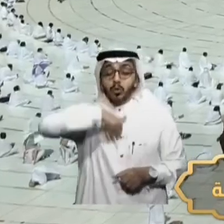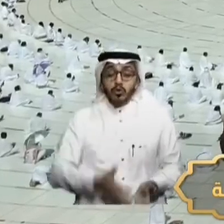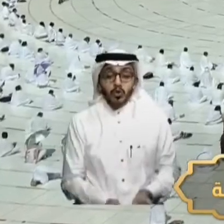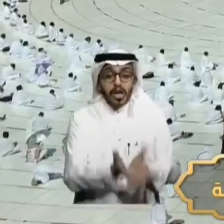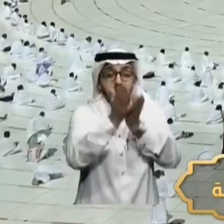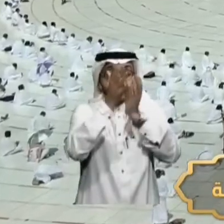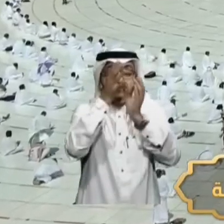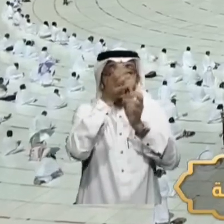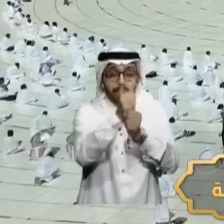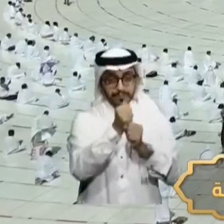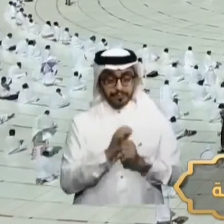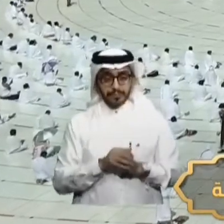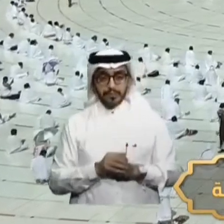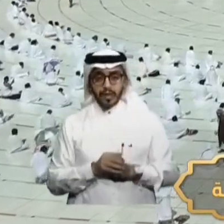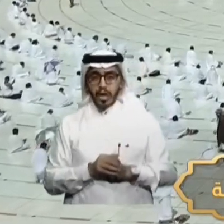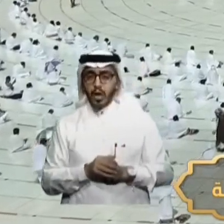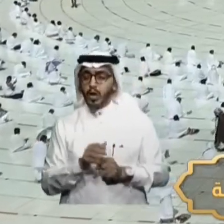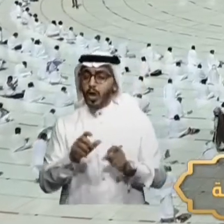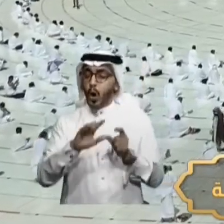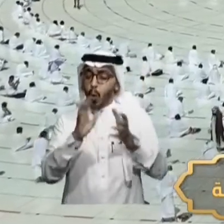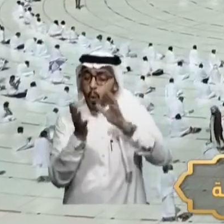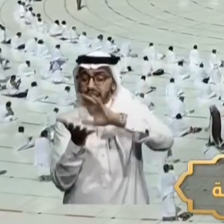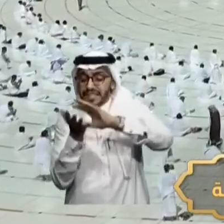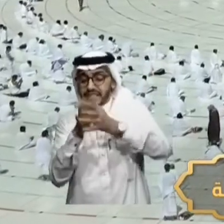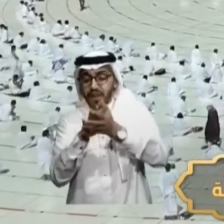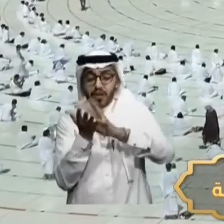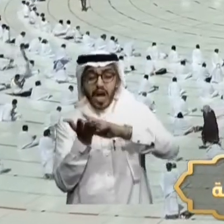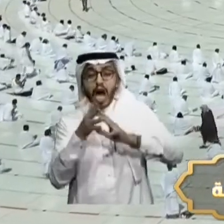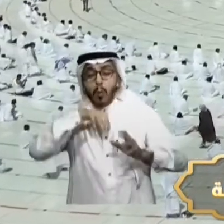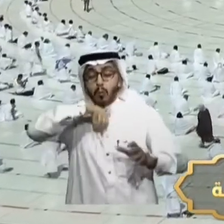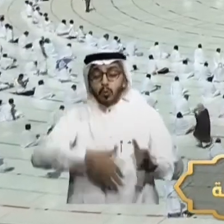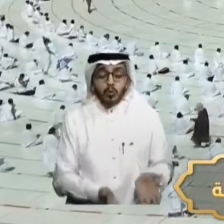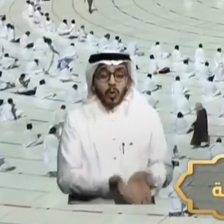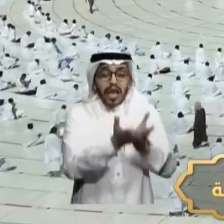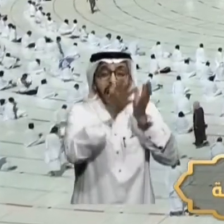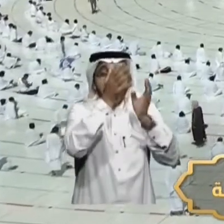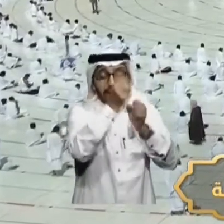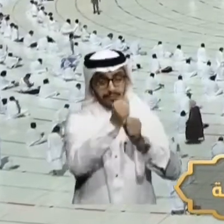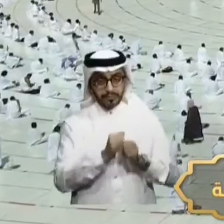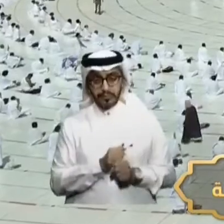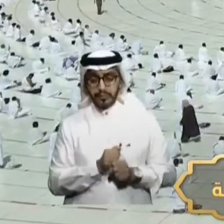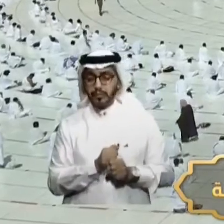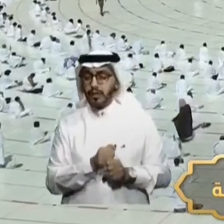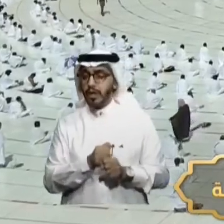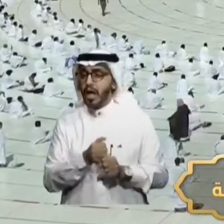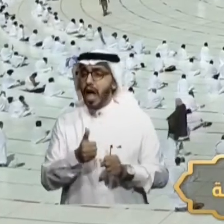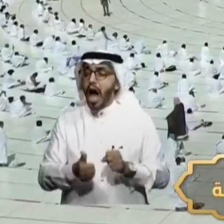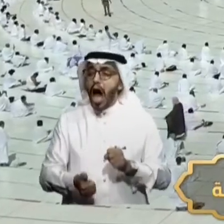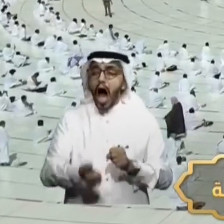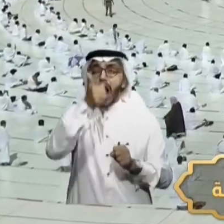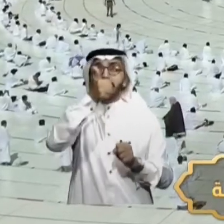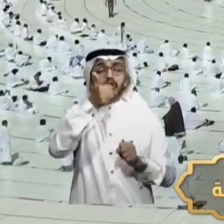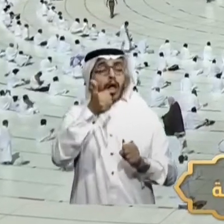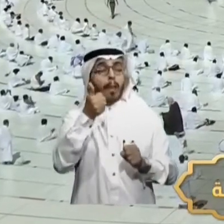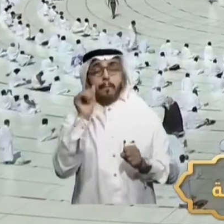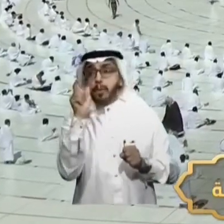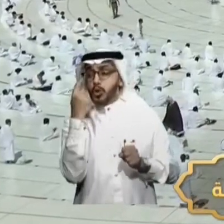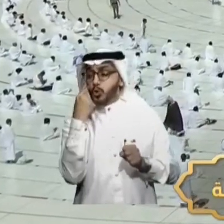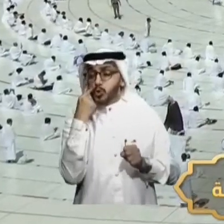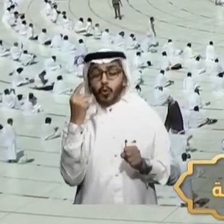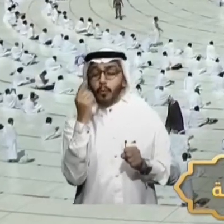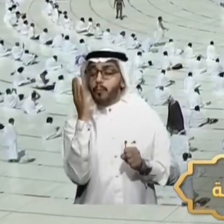الله عليه وسلم حين وصفه فقال: وأحسن منك لم تر قط